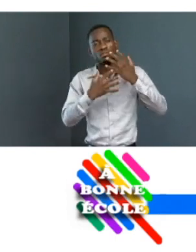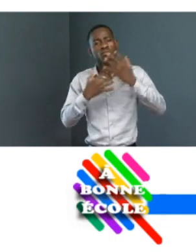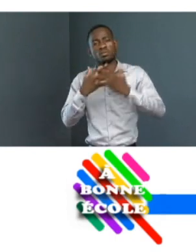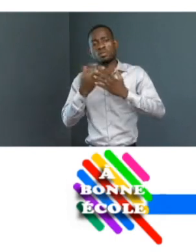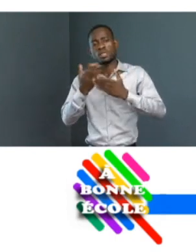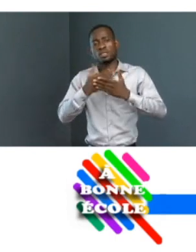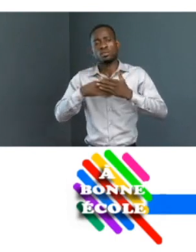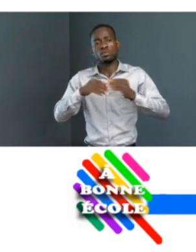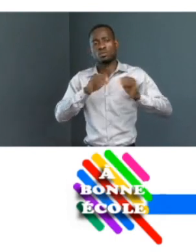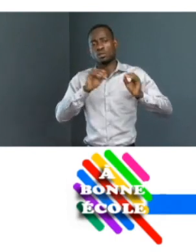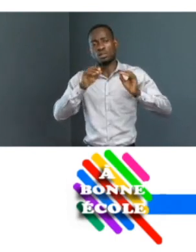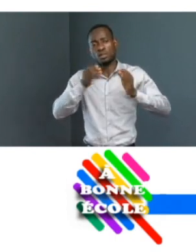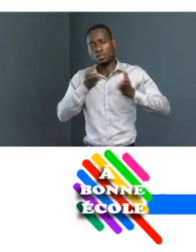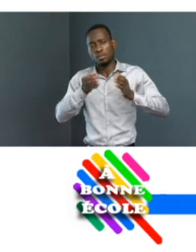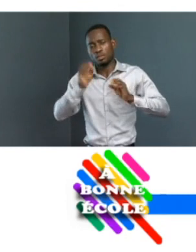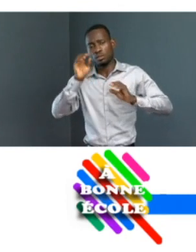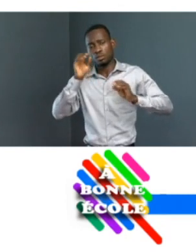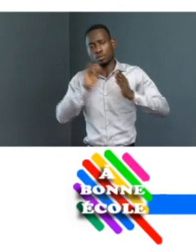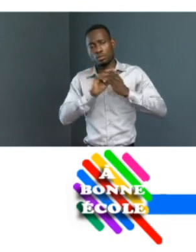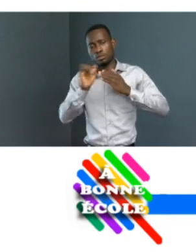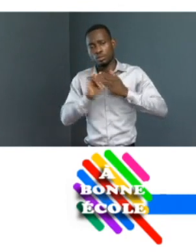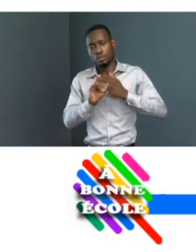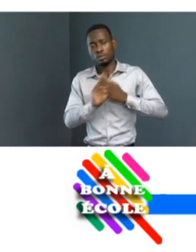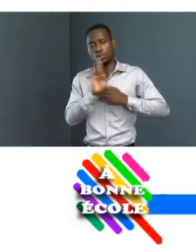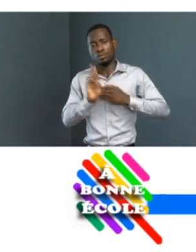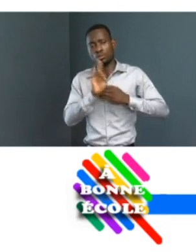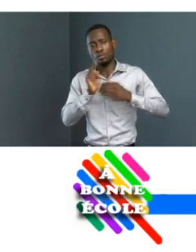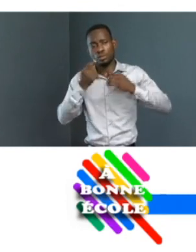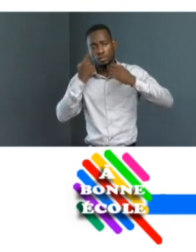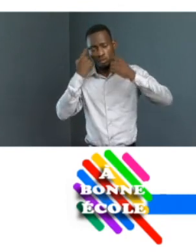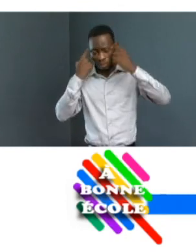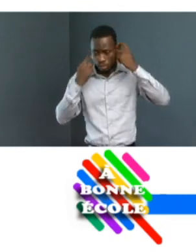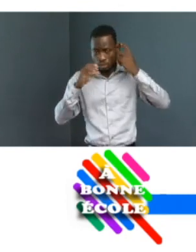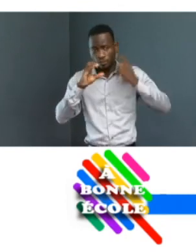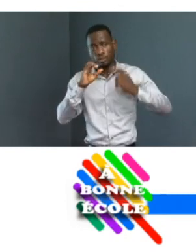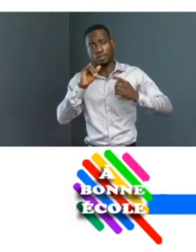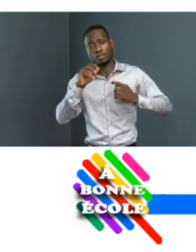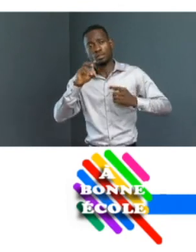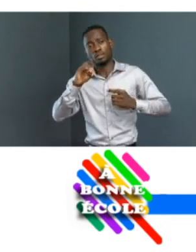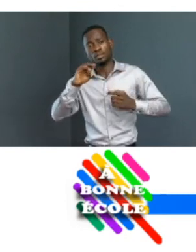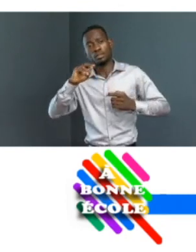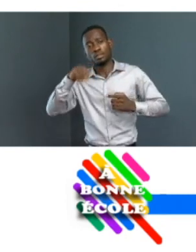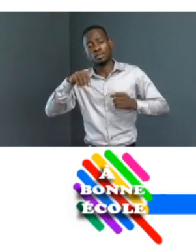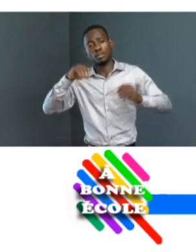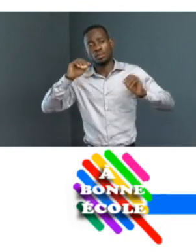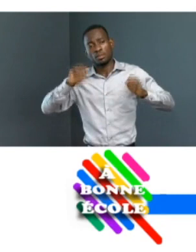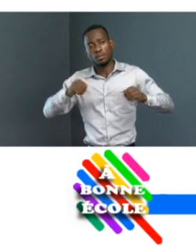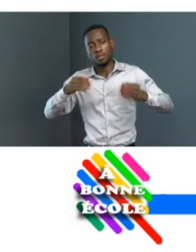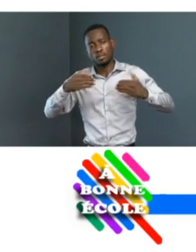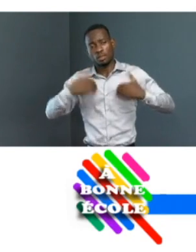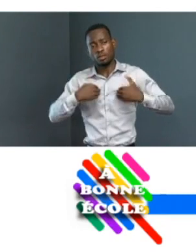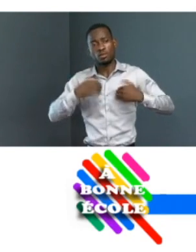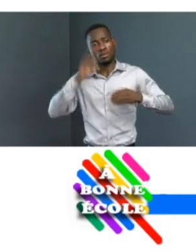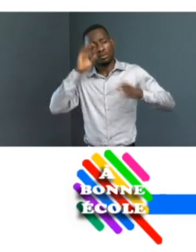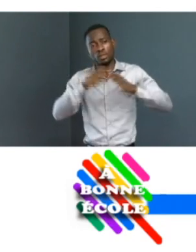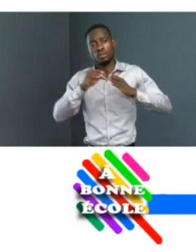la position de l'objet. Donc l'utilisation des verres cylindriques permet d'avoir une image nette sur